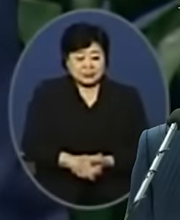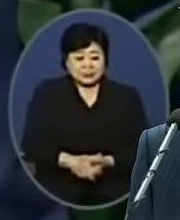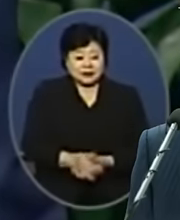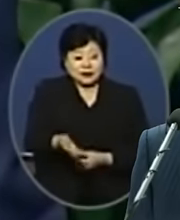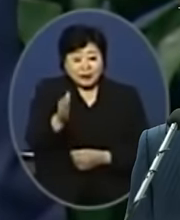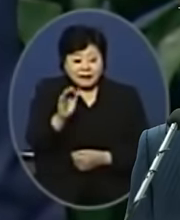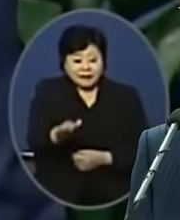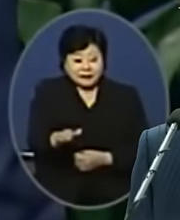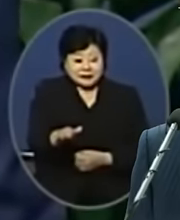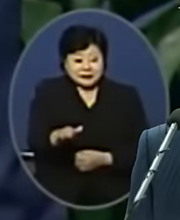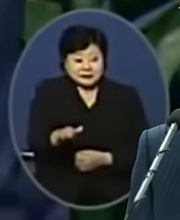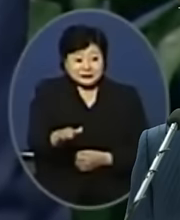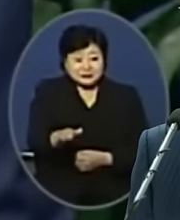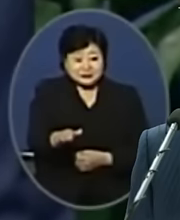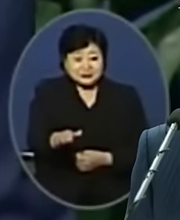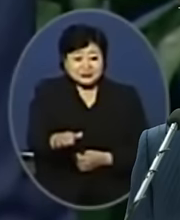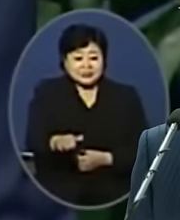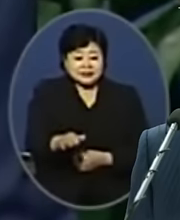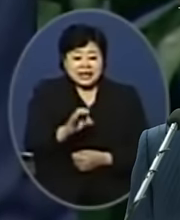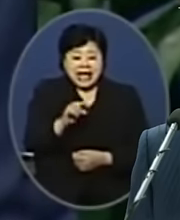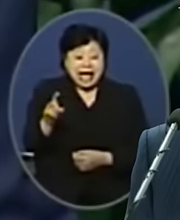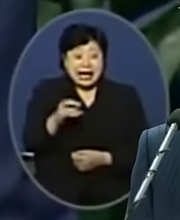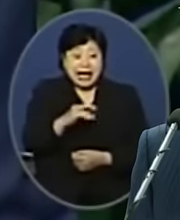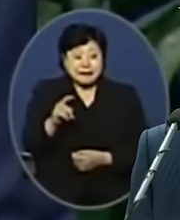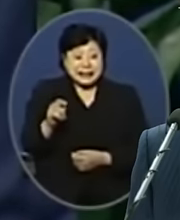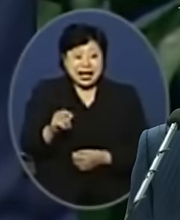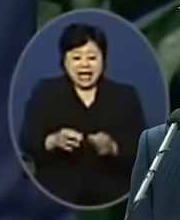그런데 아라비아 대상들이